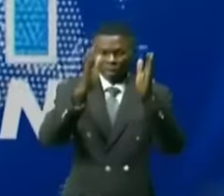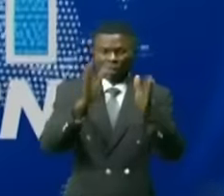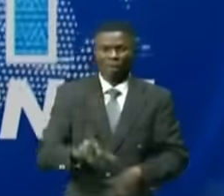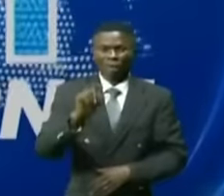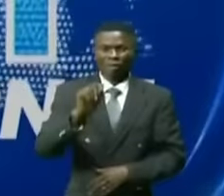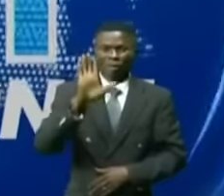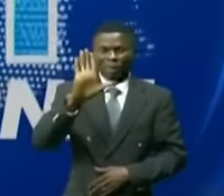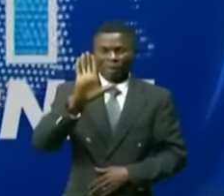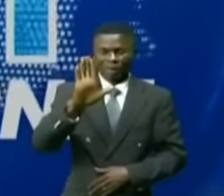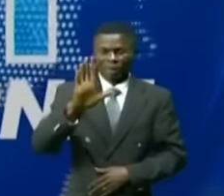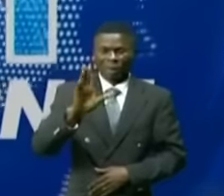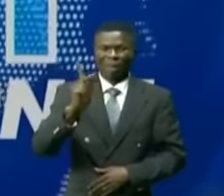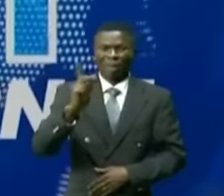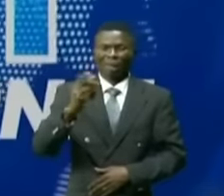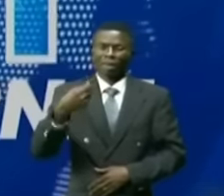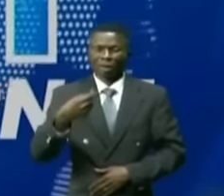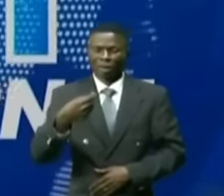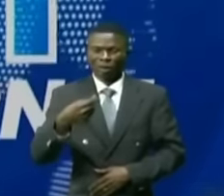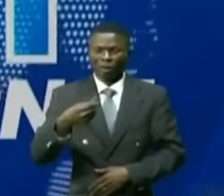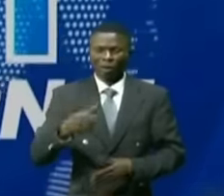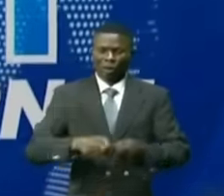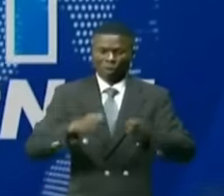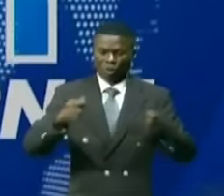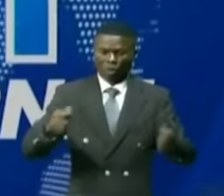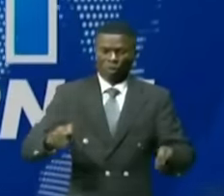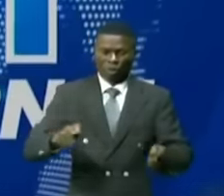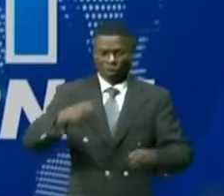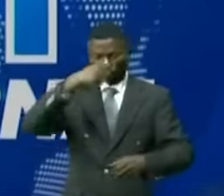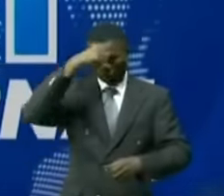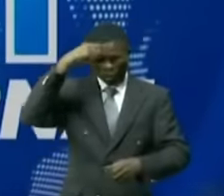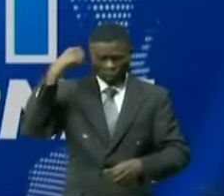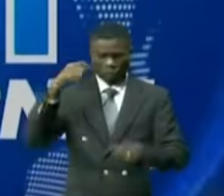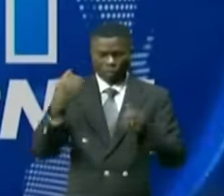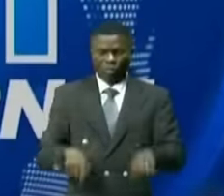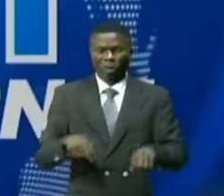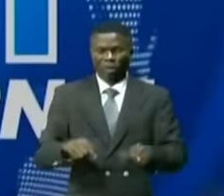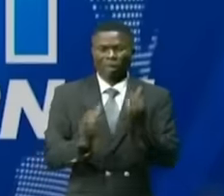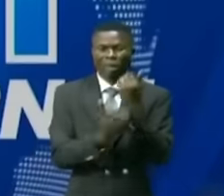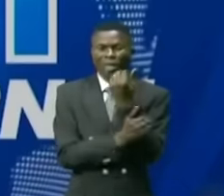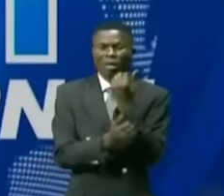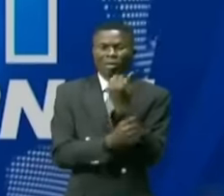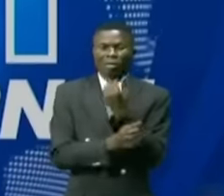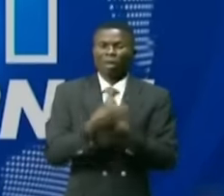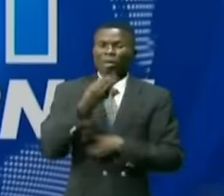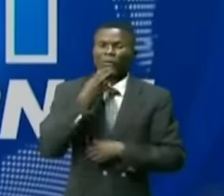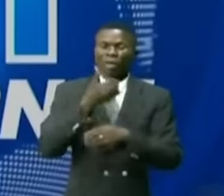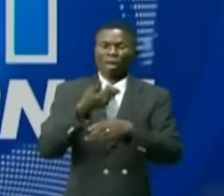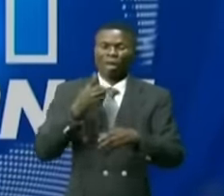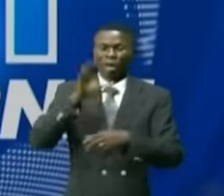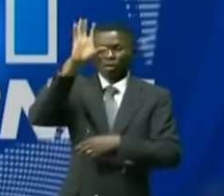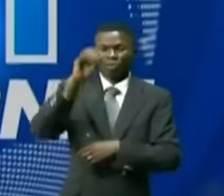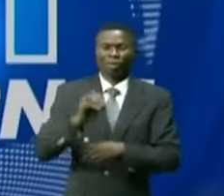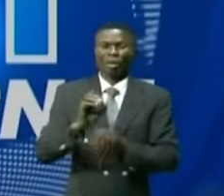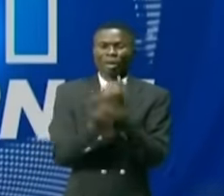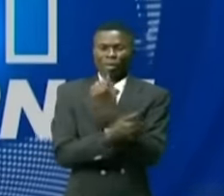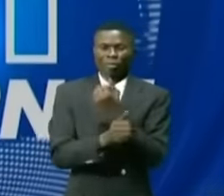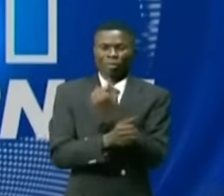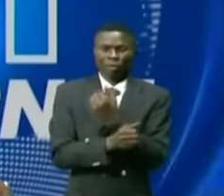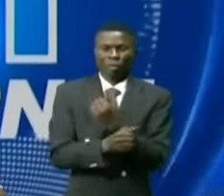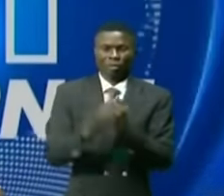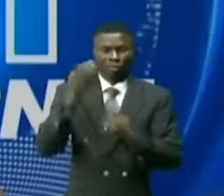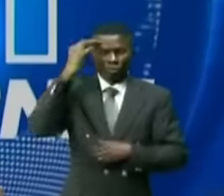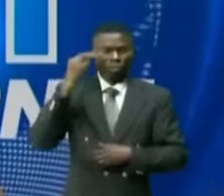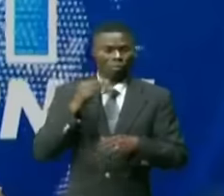25 kilos. Une mesure conjoncturelle à la pénurie actuelle à Mbujimayi avant la prochaine récolte. José Mpanda, ministre